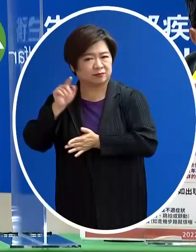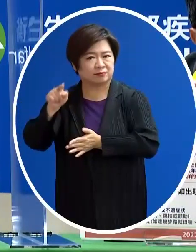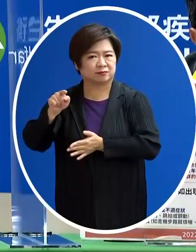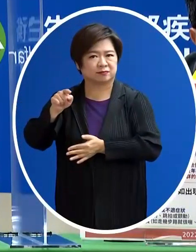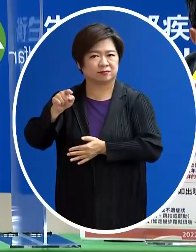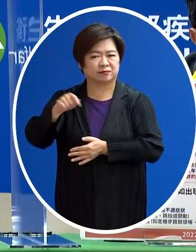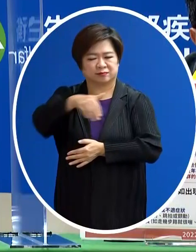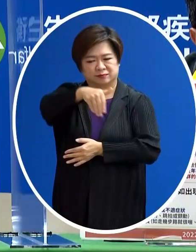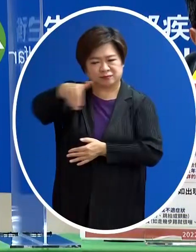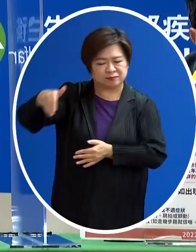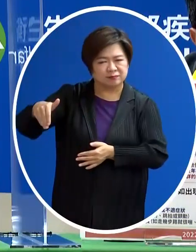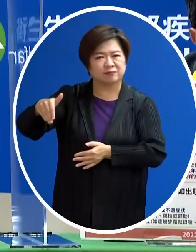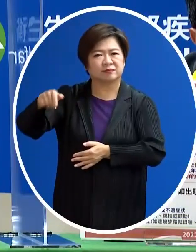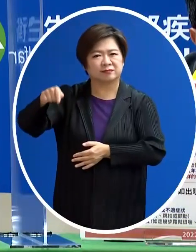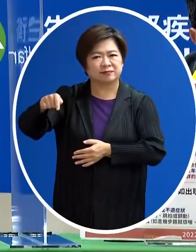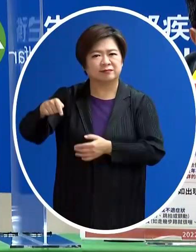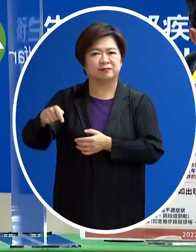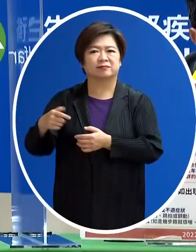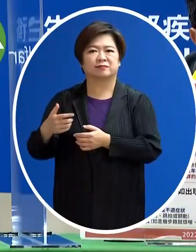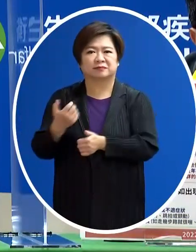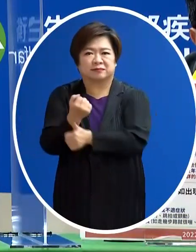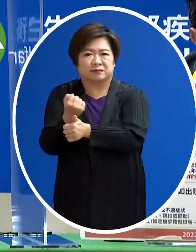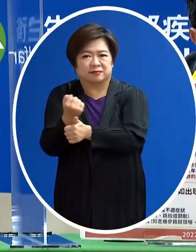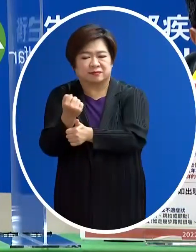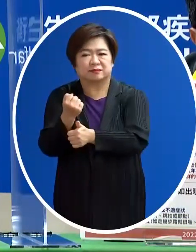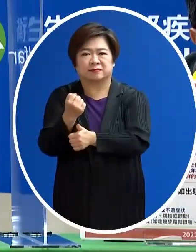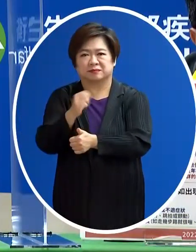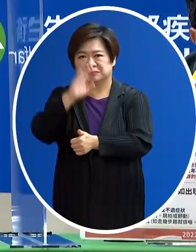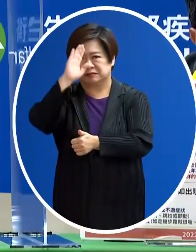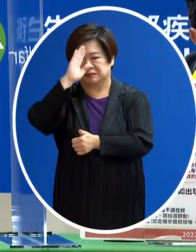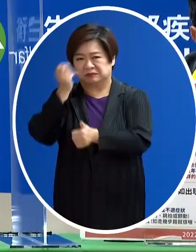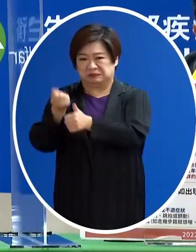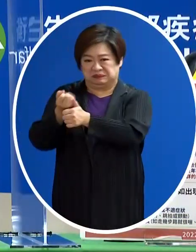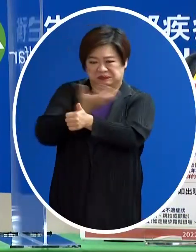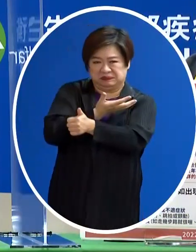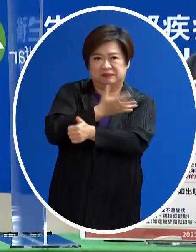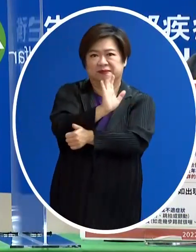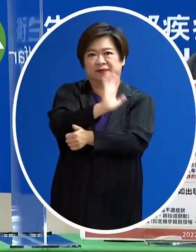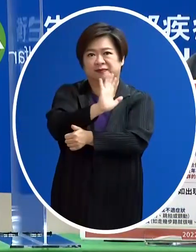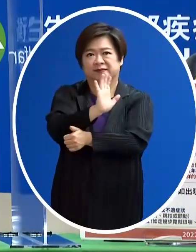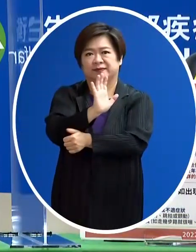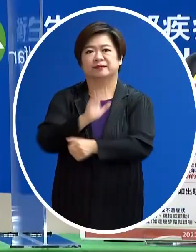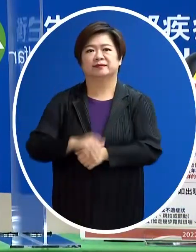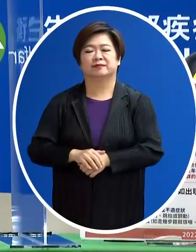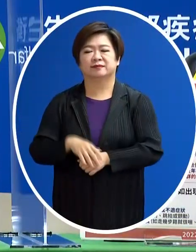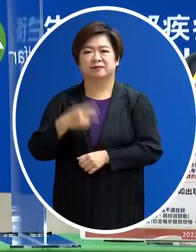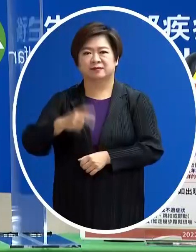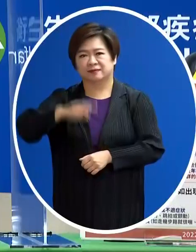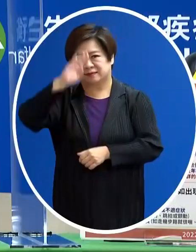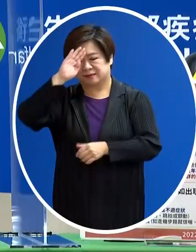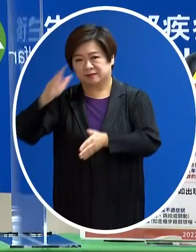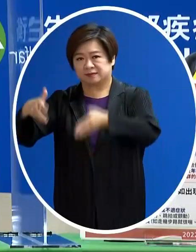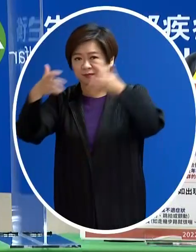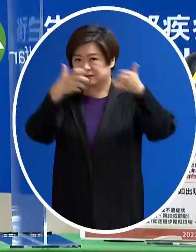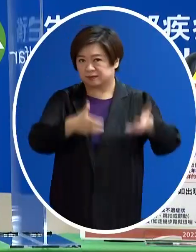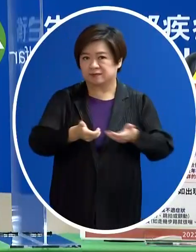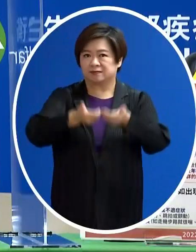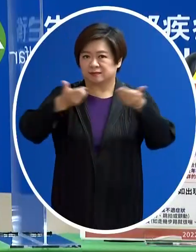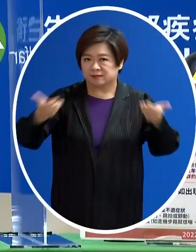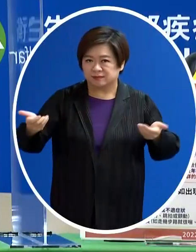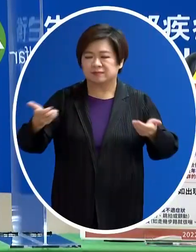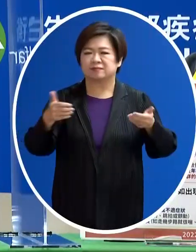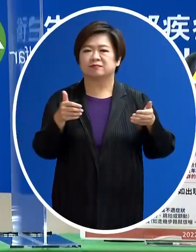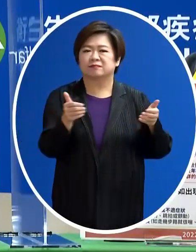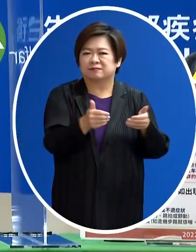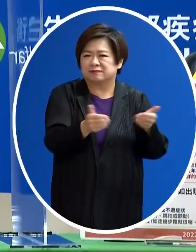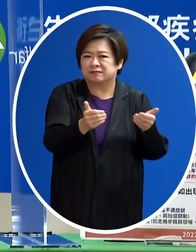边境的开放又能够维持在控制一定的疫情？然后再加上我们轻重的分流，哈，中央在这